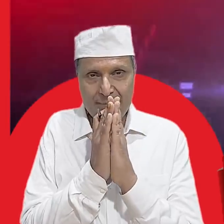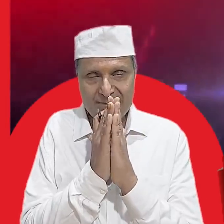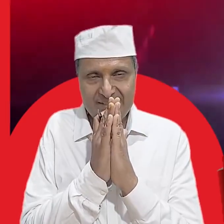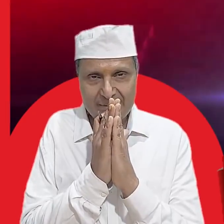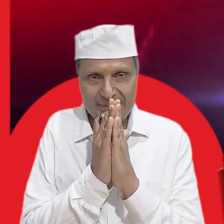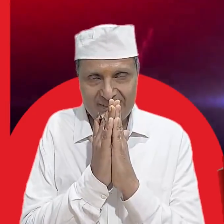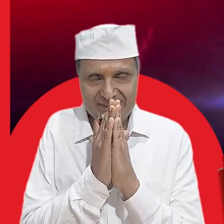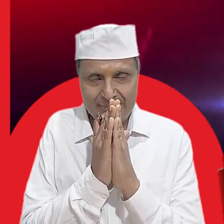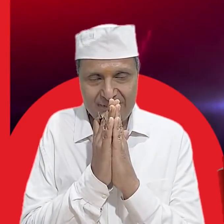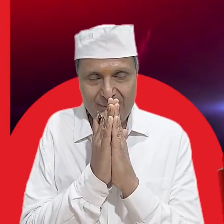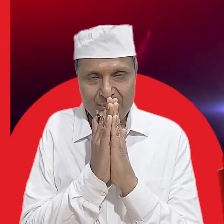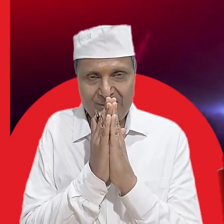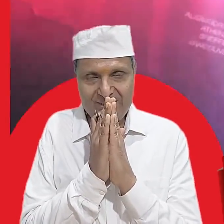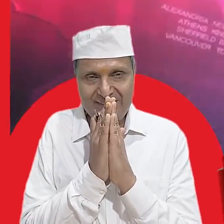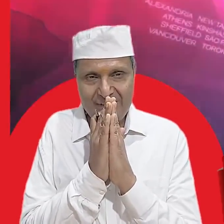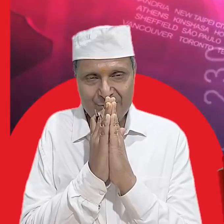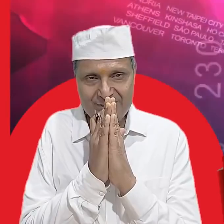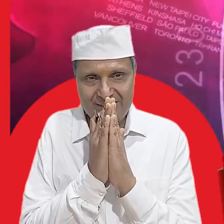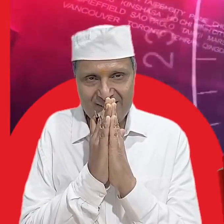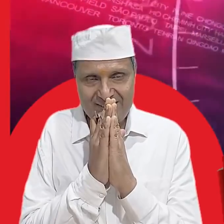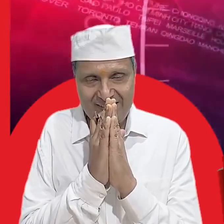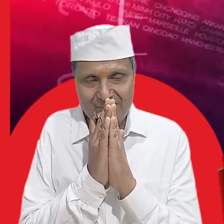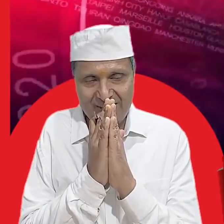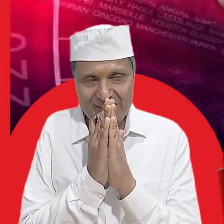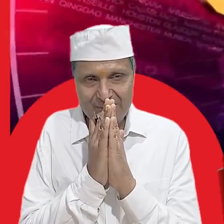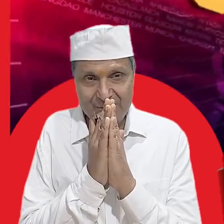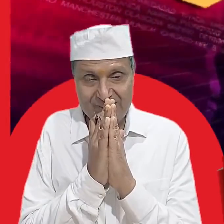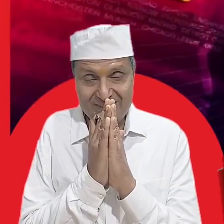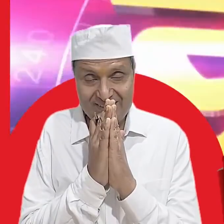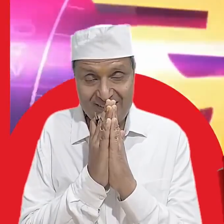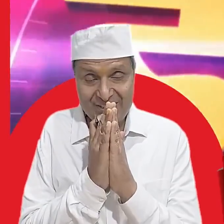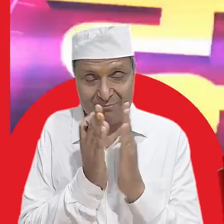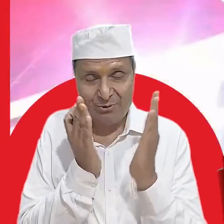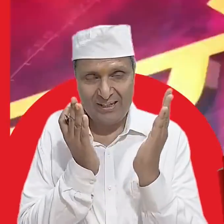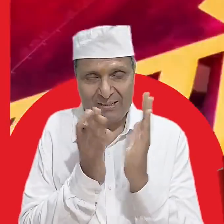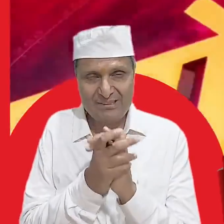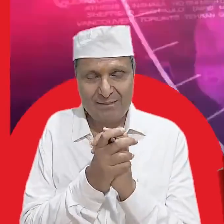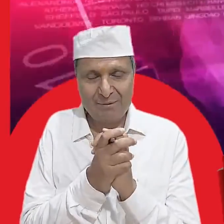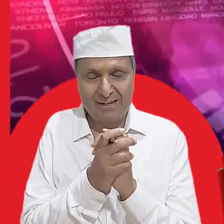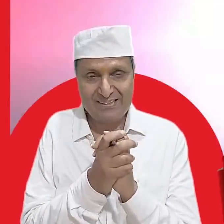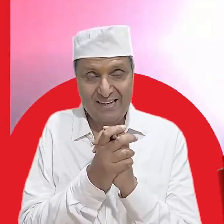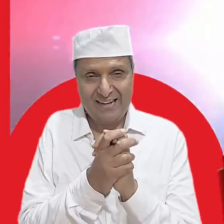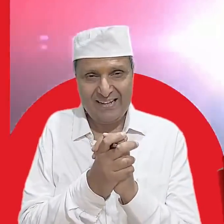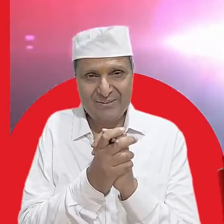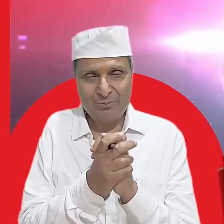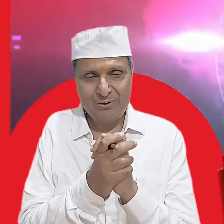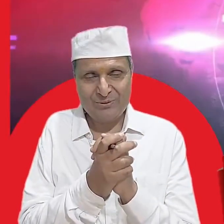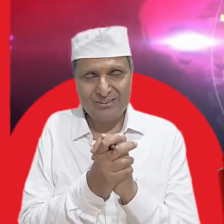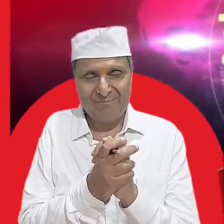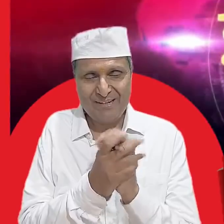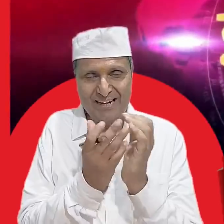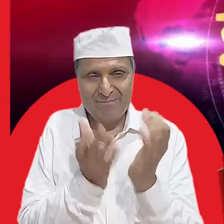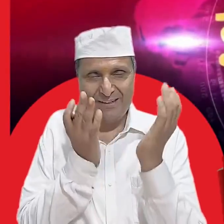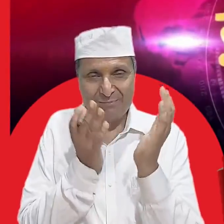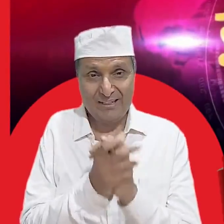सोशल मीडिया पर जैन समाज के सबसे लोकप्रिय जैन न्यूज चैनल चैनल महालक्ष्मी की ओर से थर्सडे शाम को 8 बजे आपके पास आए हैं सुबह और